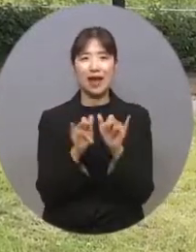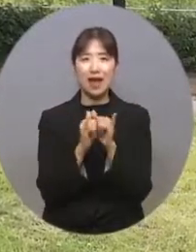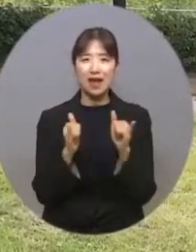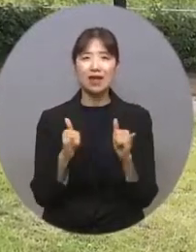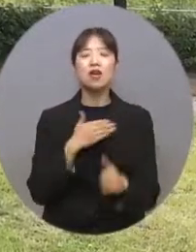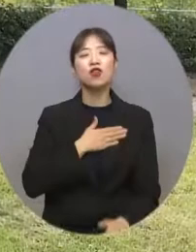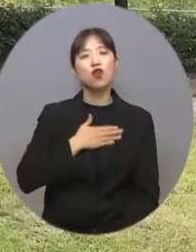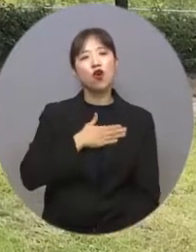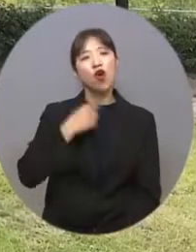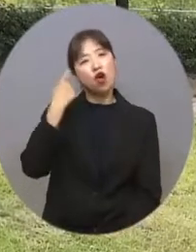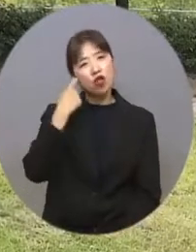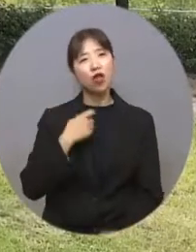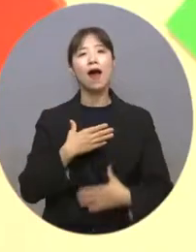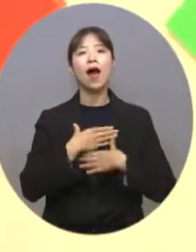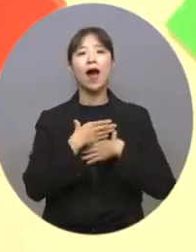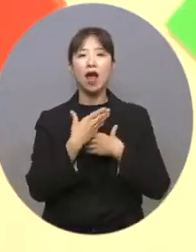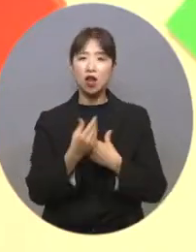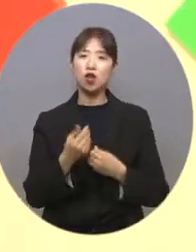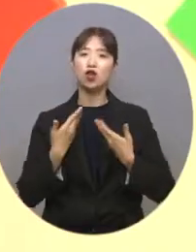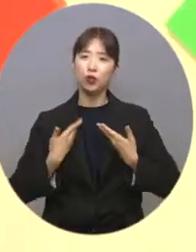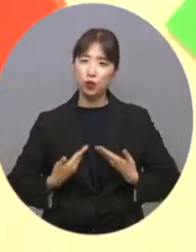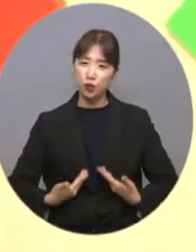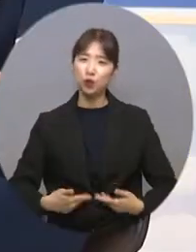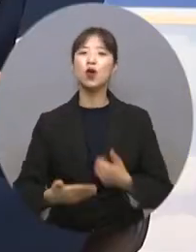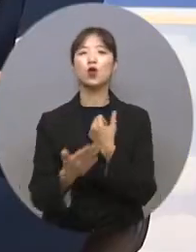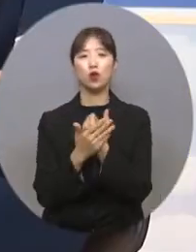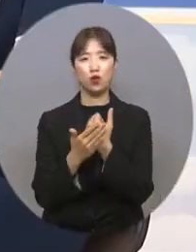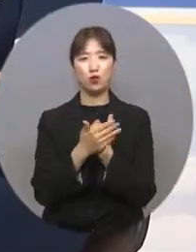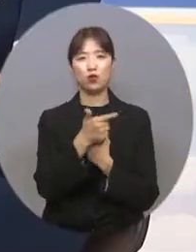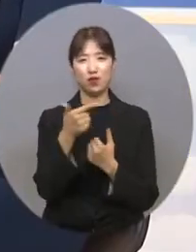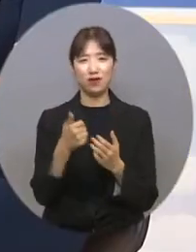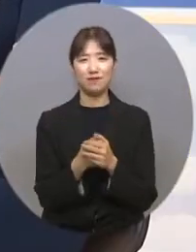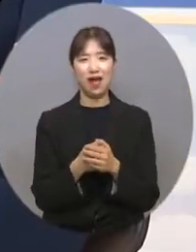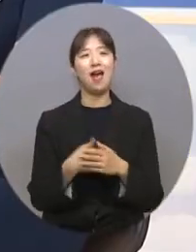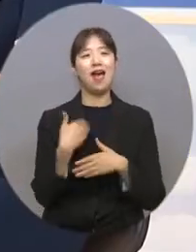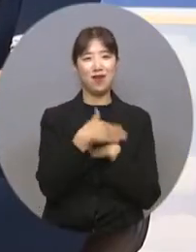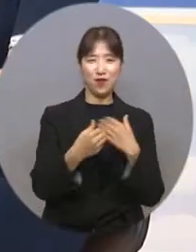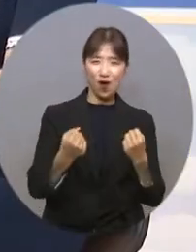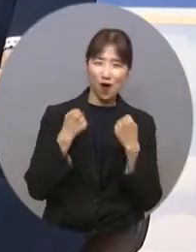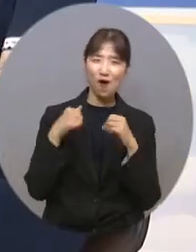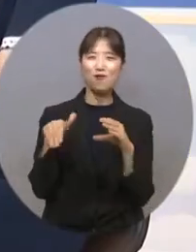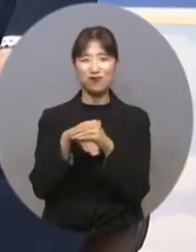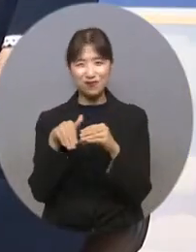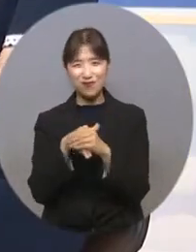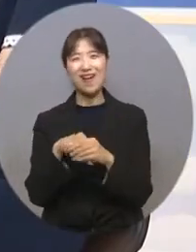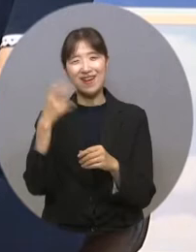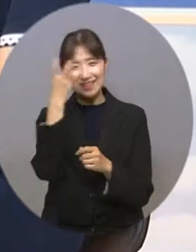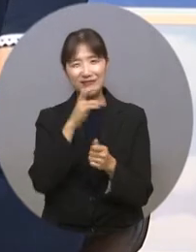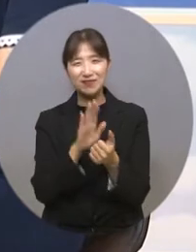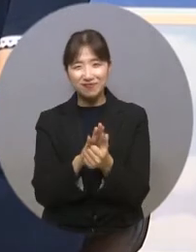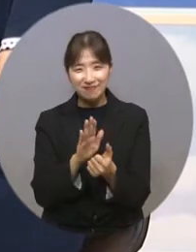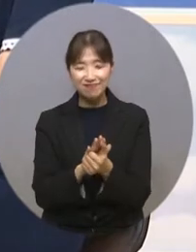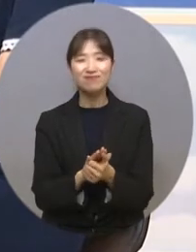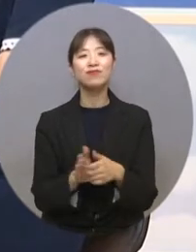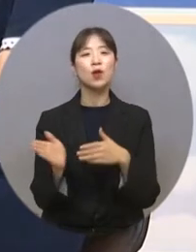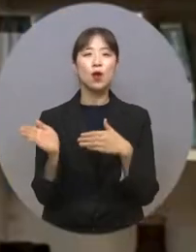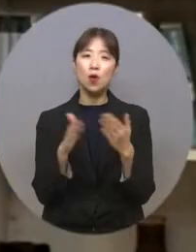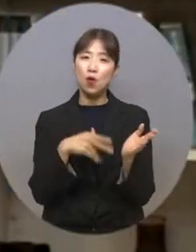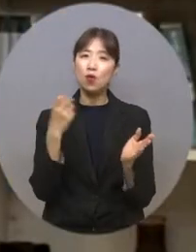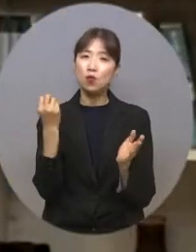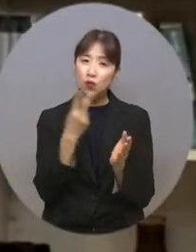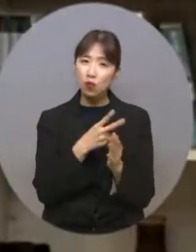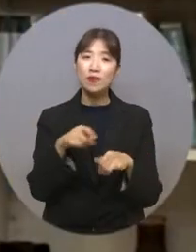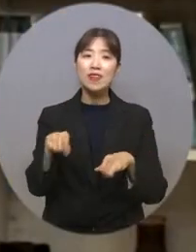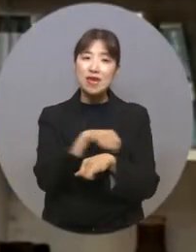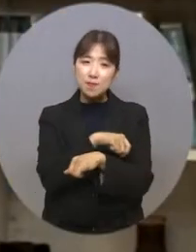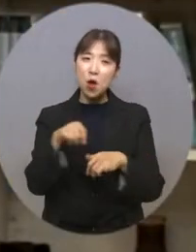정서 안정에 큰 도움이 되는 것 같습니다. 건강과 문화를 다 챙기고 계시네요. 네. 네. 그럼 일반 프로그램 말고도